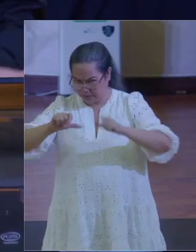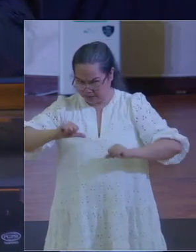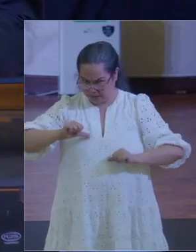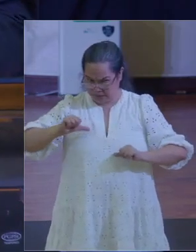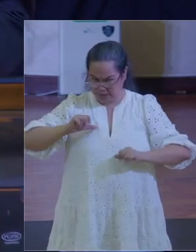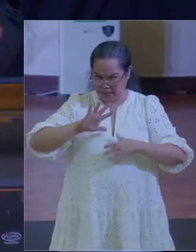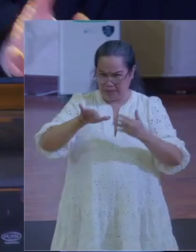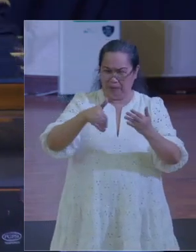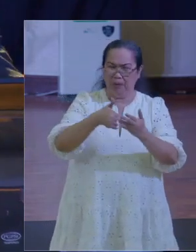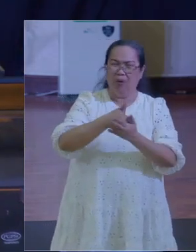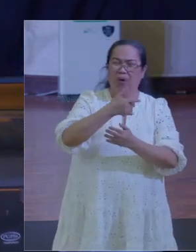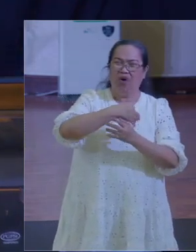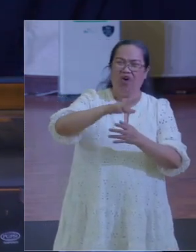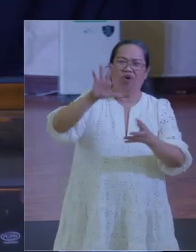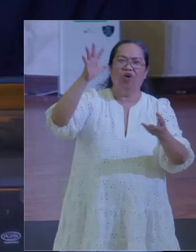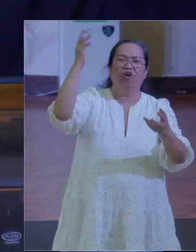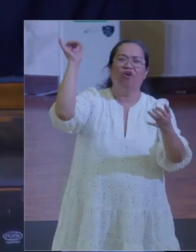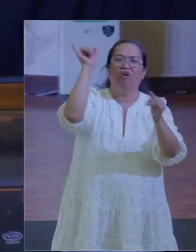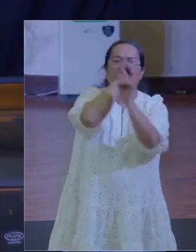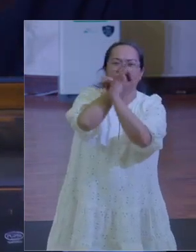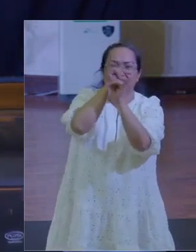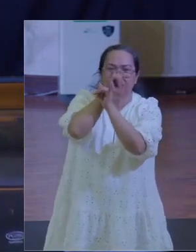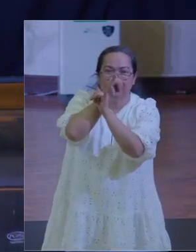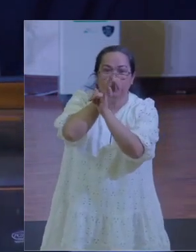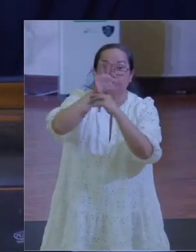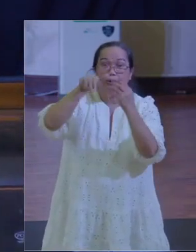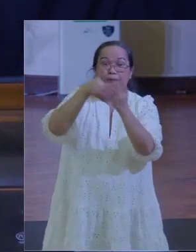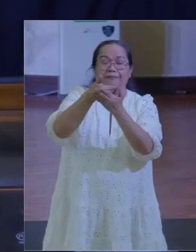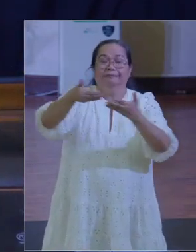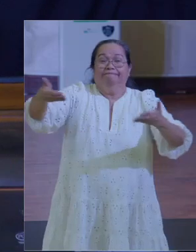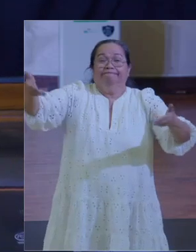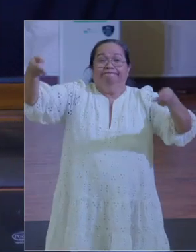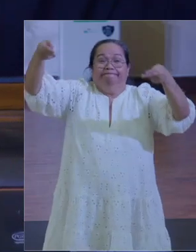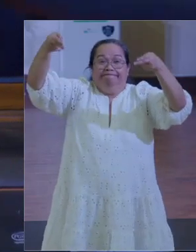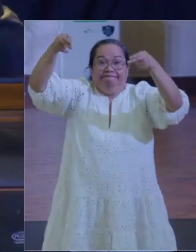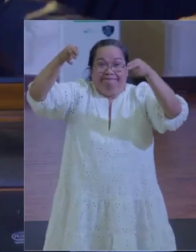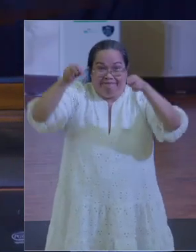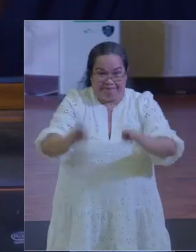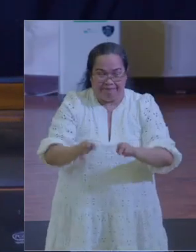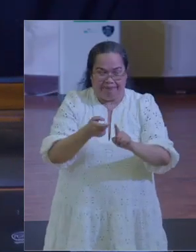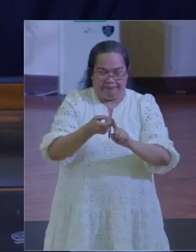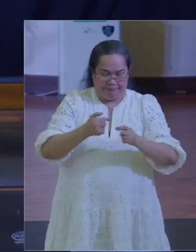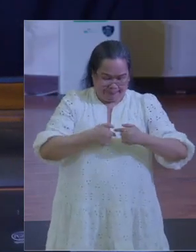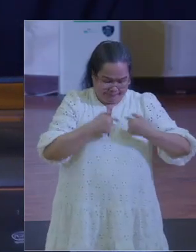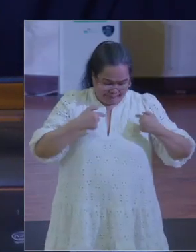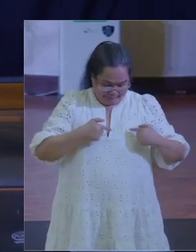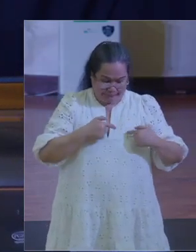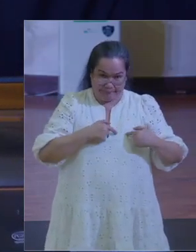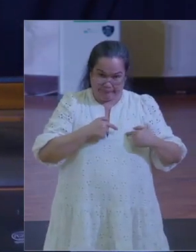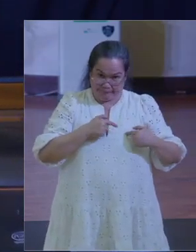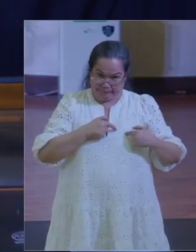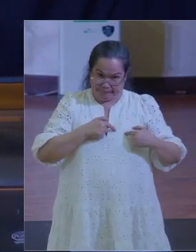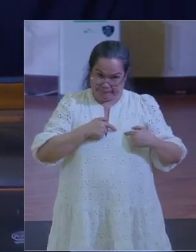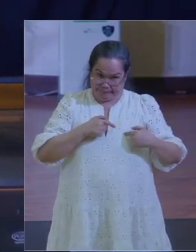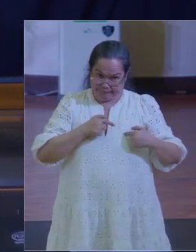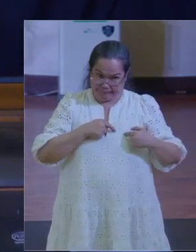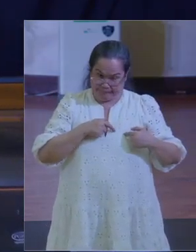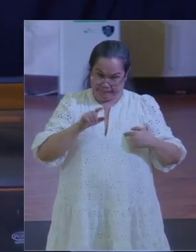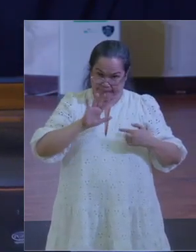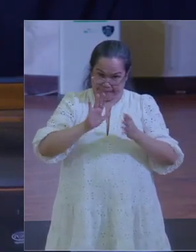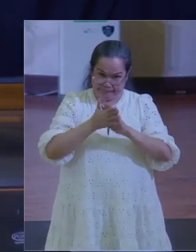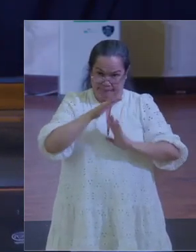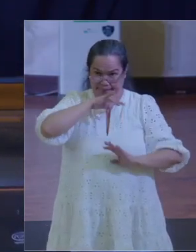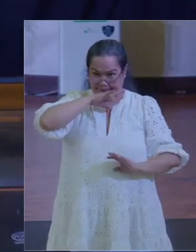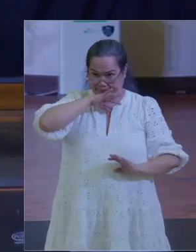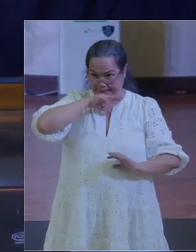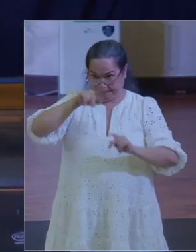at kahangalan. Ang lahat ng masasamang bagay na ito ay nanggagaling sa puso at dahil sa mga ito ay nagiging